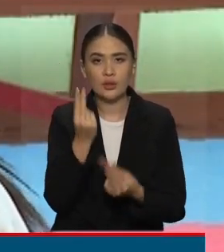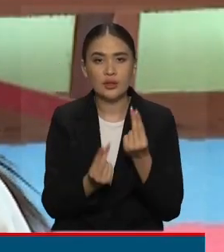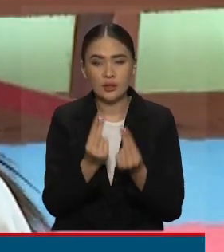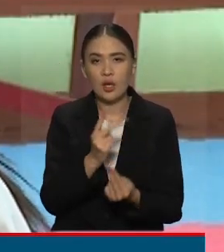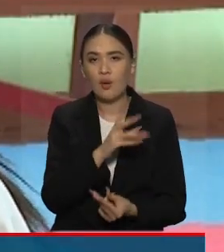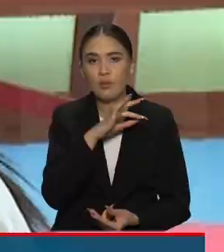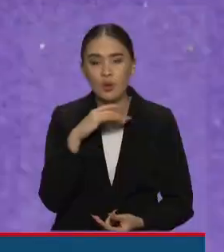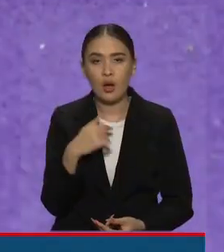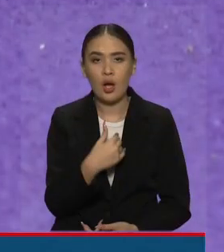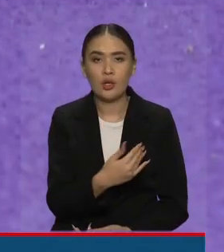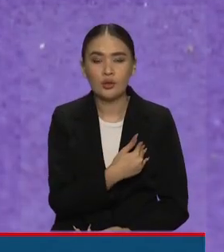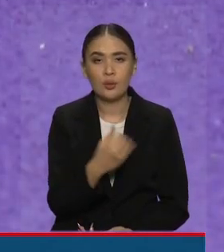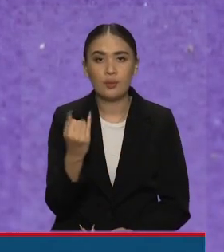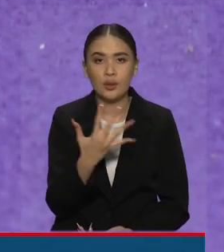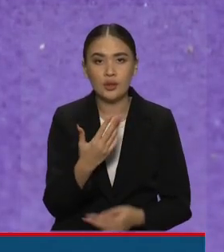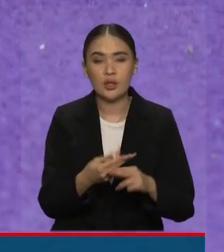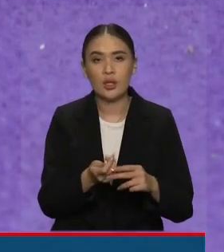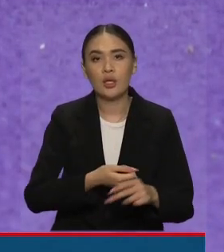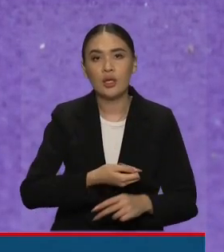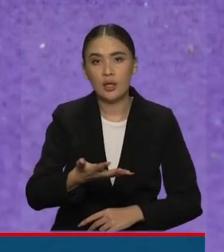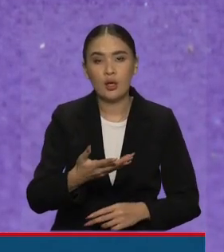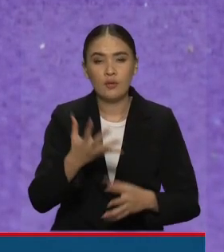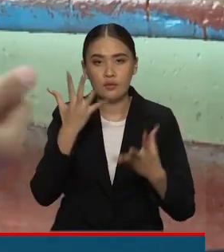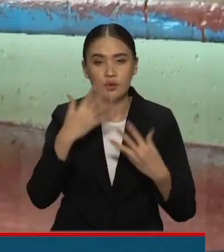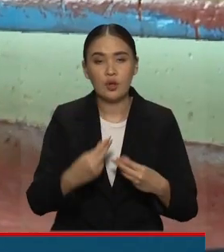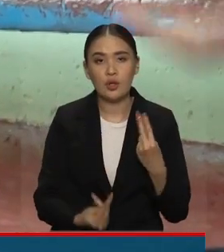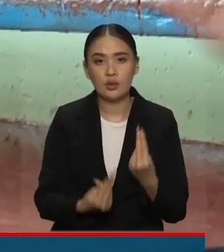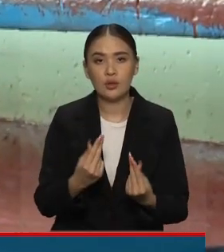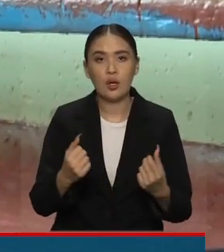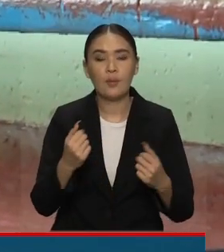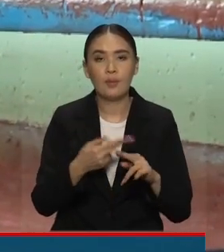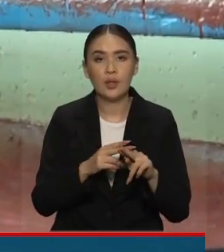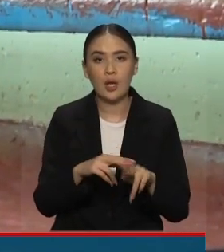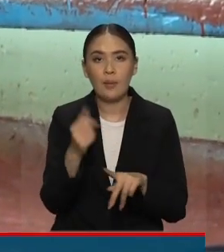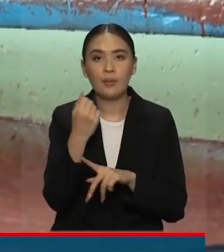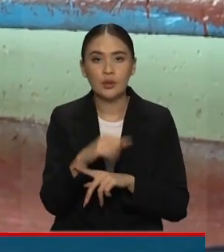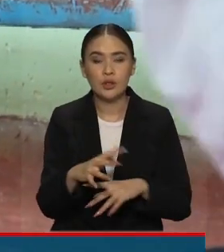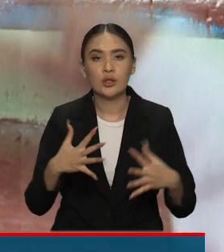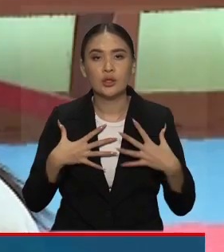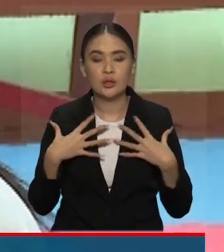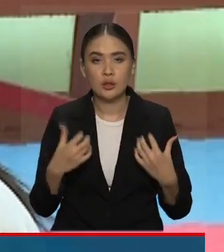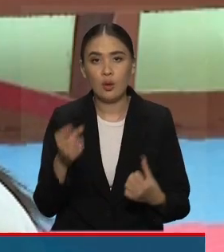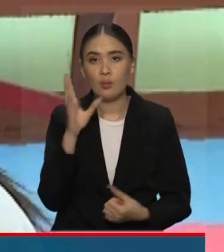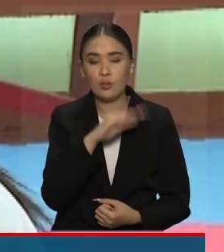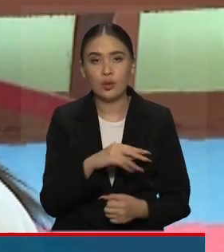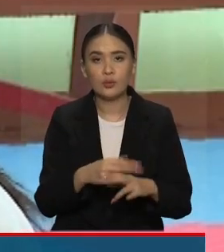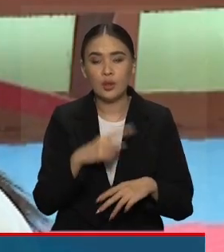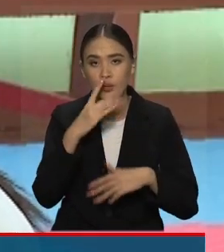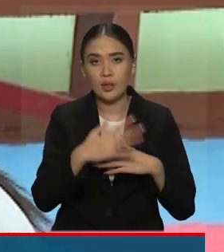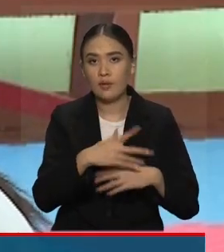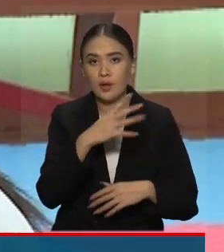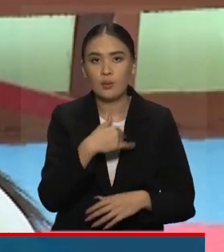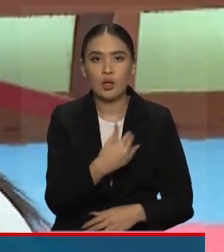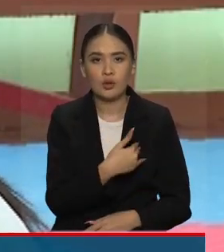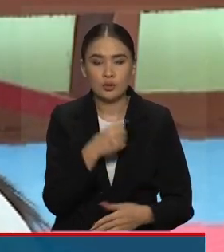Ал бізде бес асықтан 12 мүшеге жақсы. Бәріне мықты денсаулық бәріне. Алдағы жоспарым соңына дейін